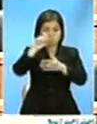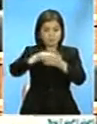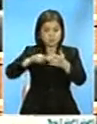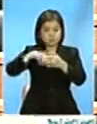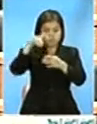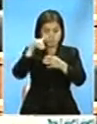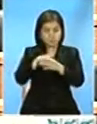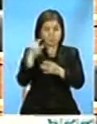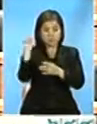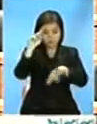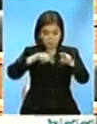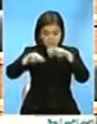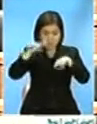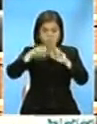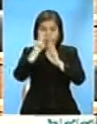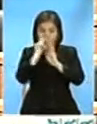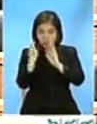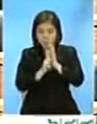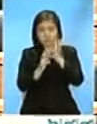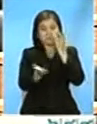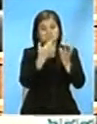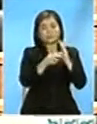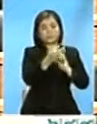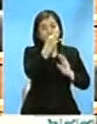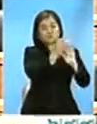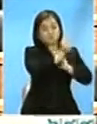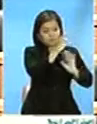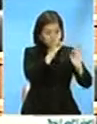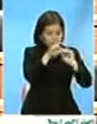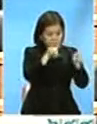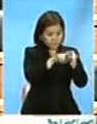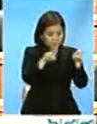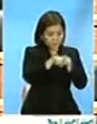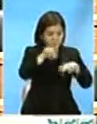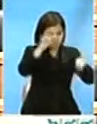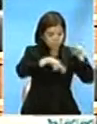ที่กันกรองกฎหมายก็ดีสวสรรหานะครับกันกรองกฎหมายก็ดีกฎหม